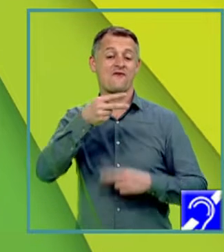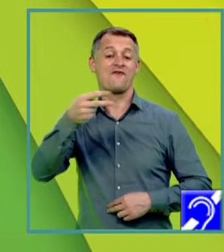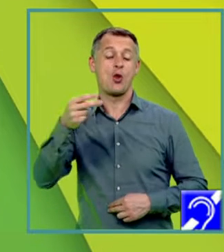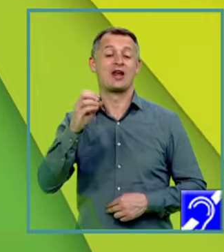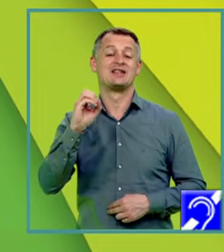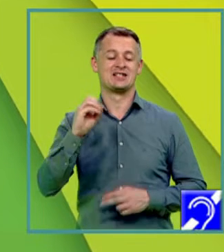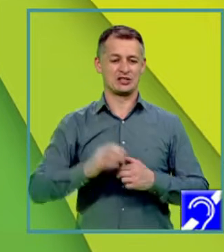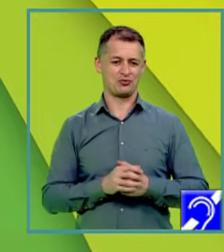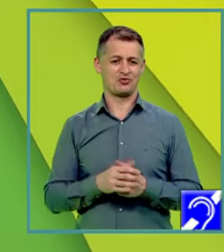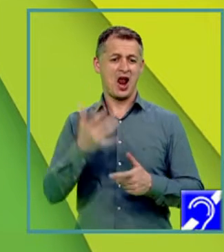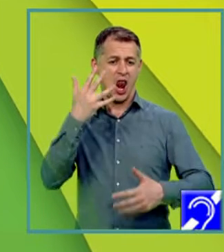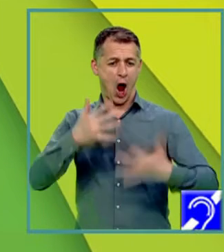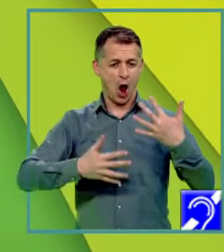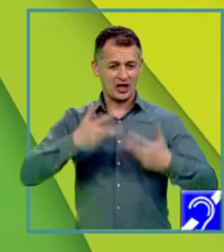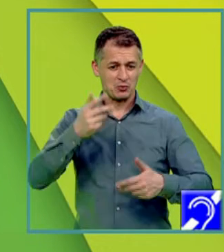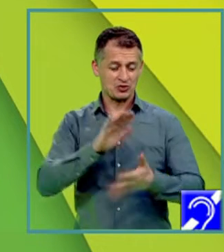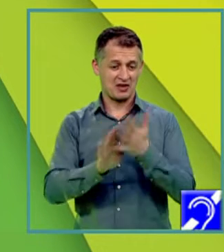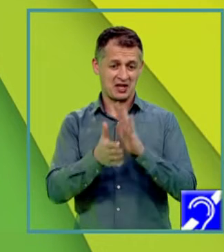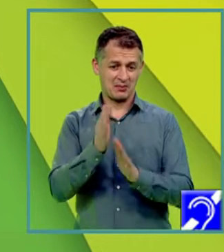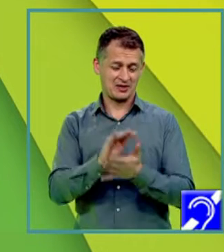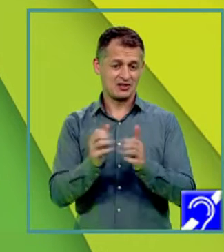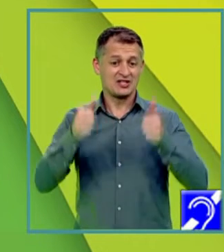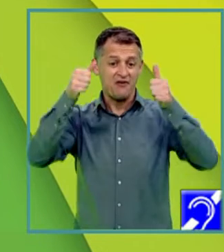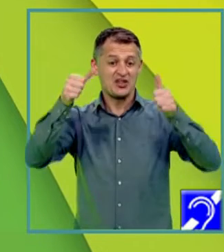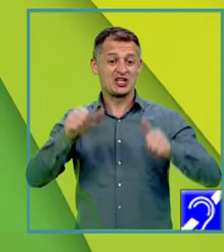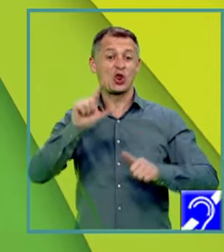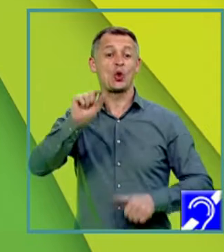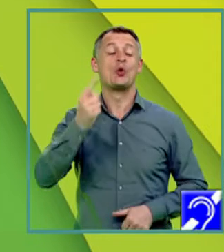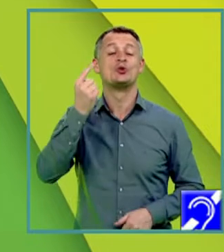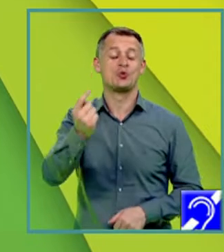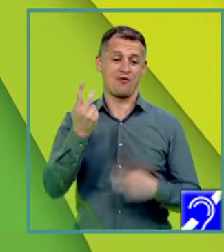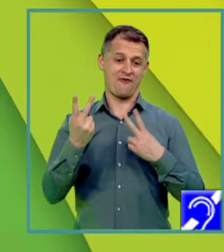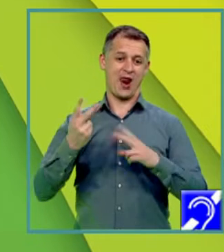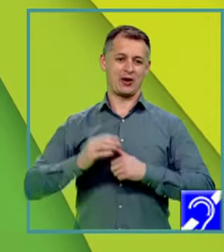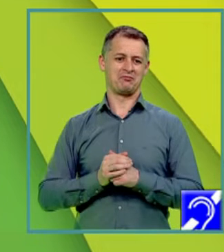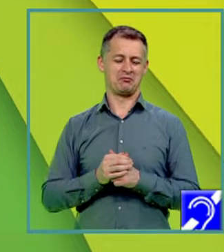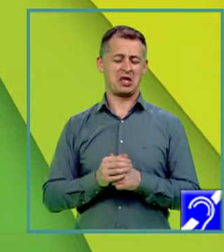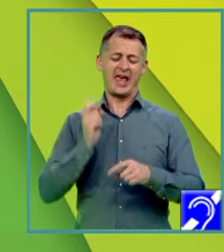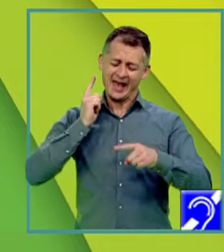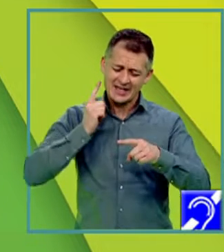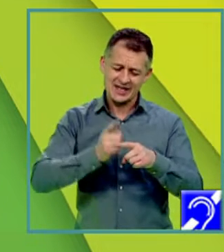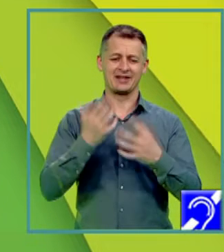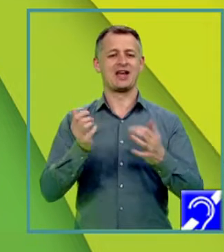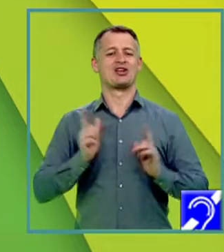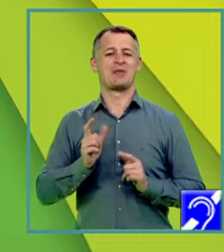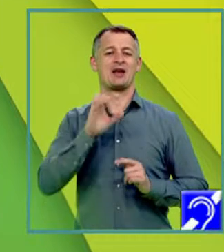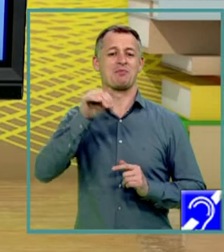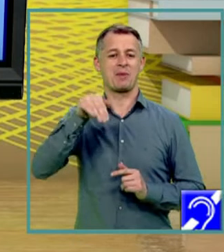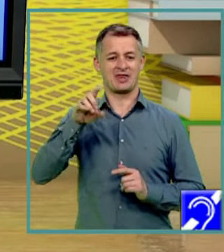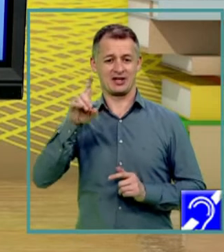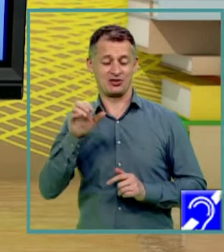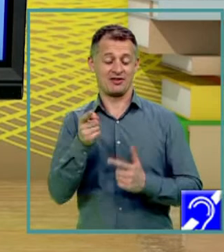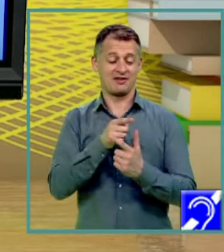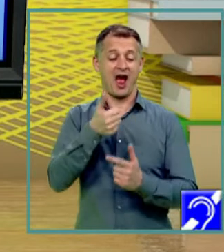algoritmul nostru se termină și valoarea afișată va fi 21 adică exact în așteptam să fie cmmdc dintre a și b